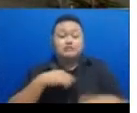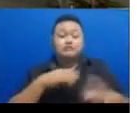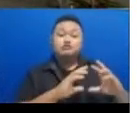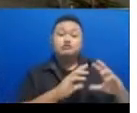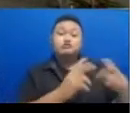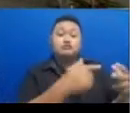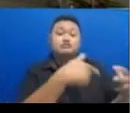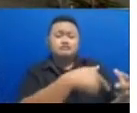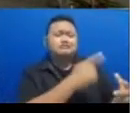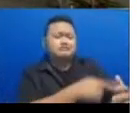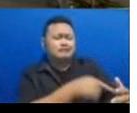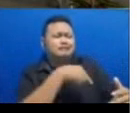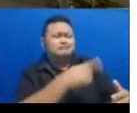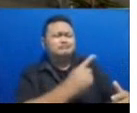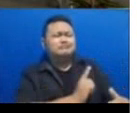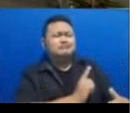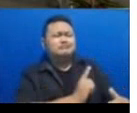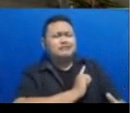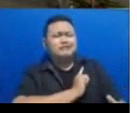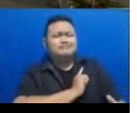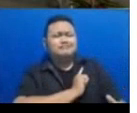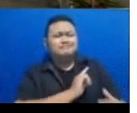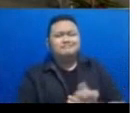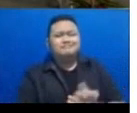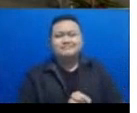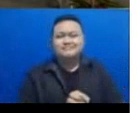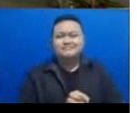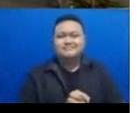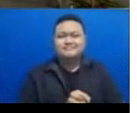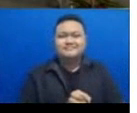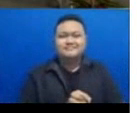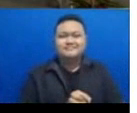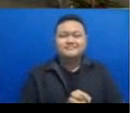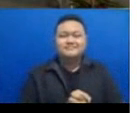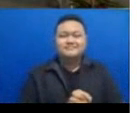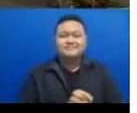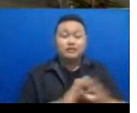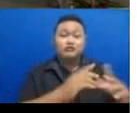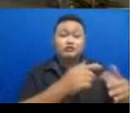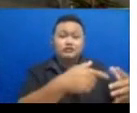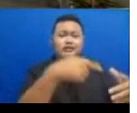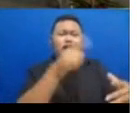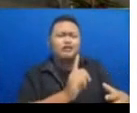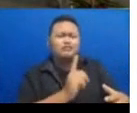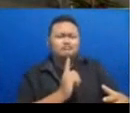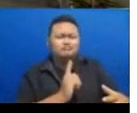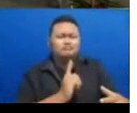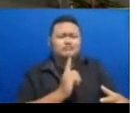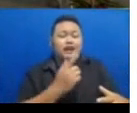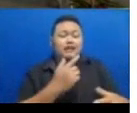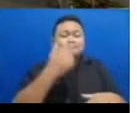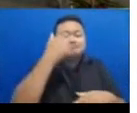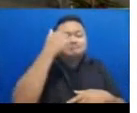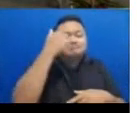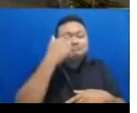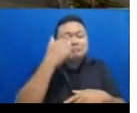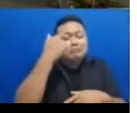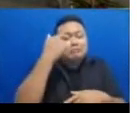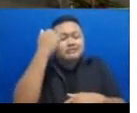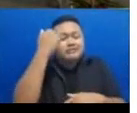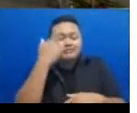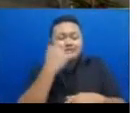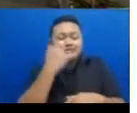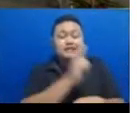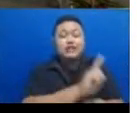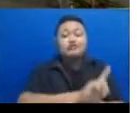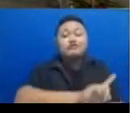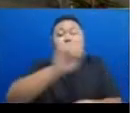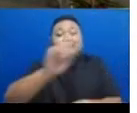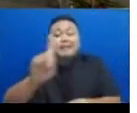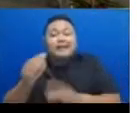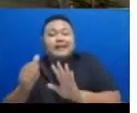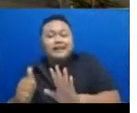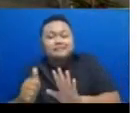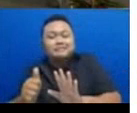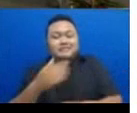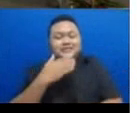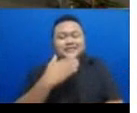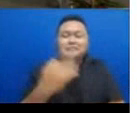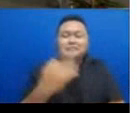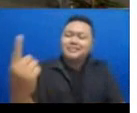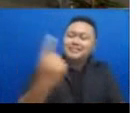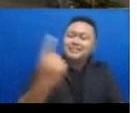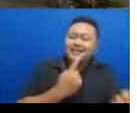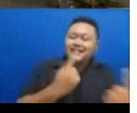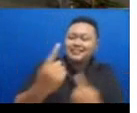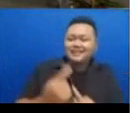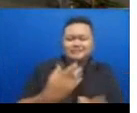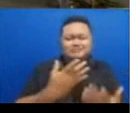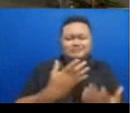kelas yang sangat spesial yang akan terus dihadirkan dari pelajaran 1-6. Baiklah, selamat datang Bapak dan Ibu